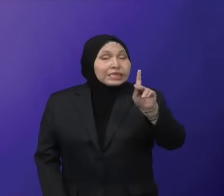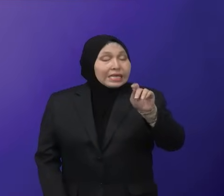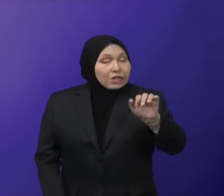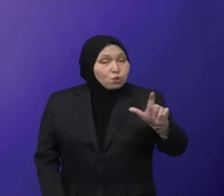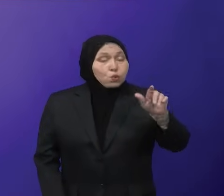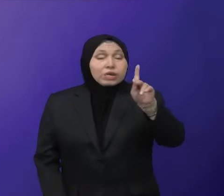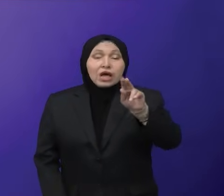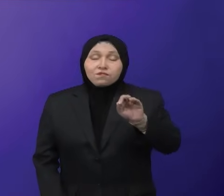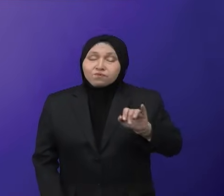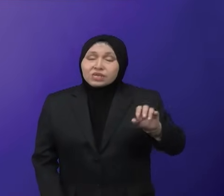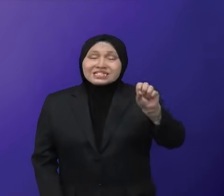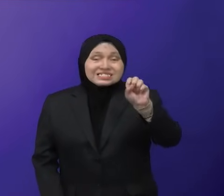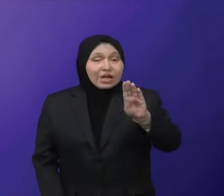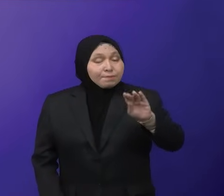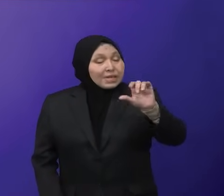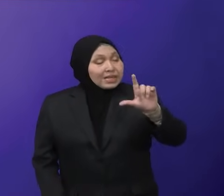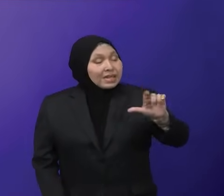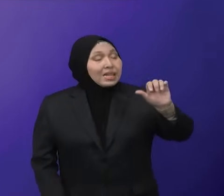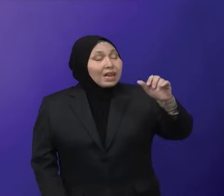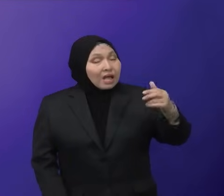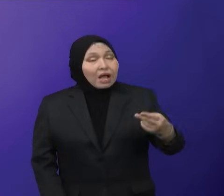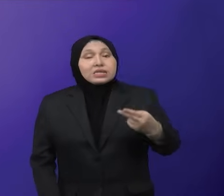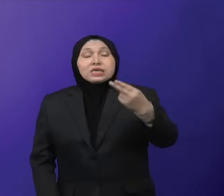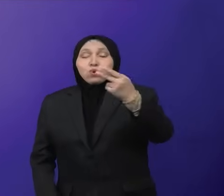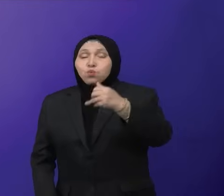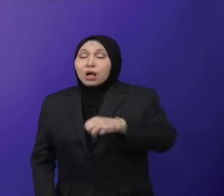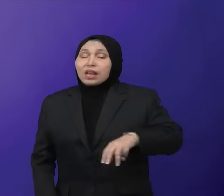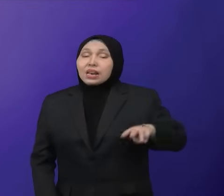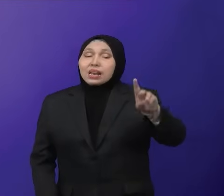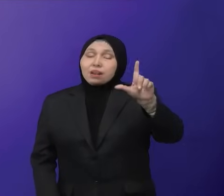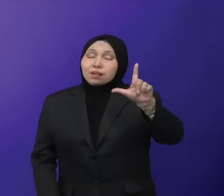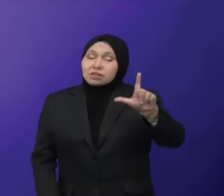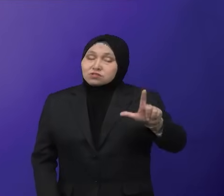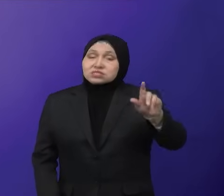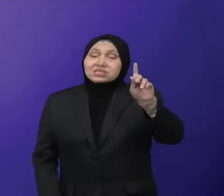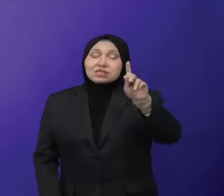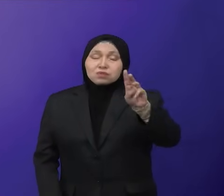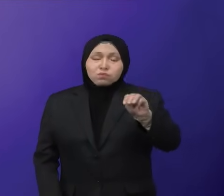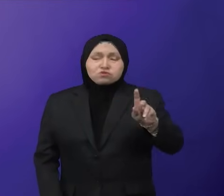تُقَاتِلُونَ فِي سَبِيلِ اللَّهِ